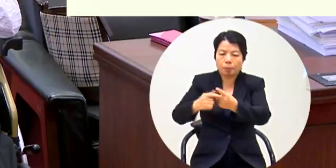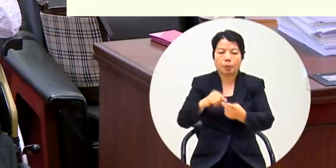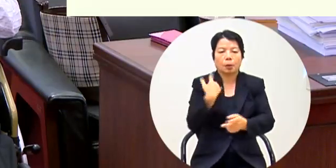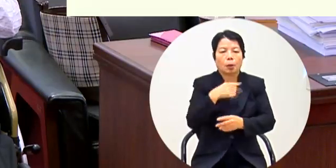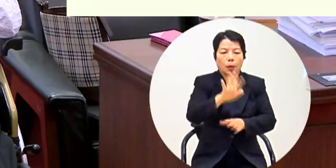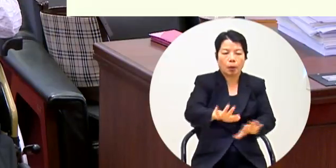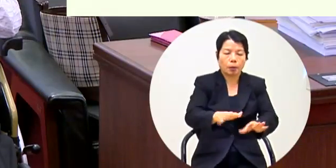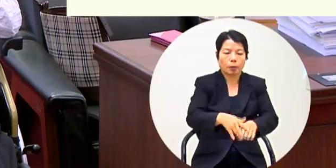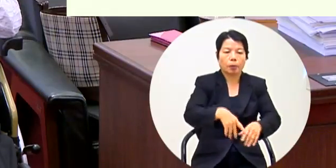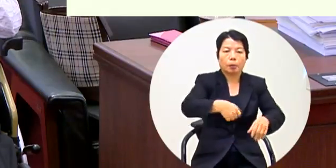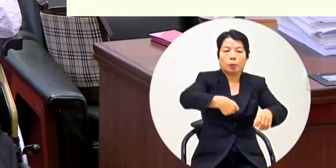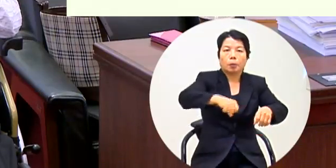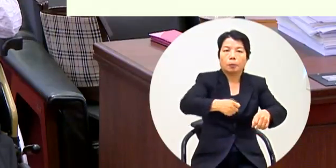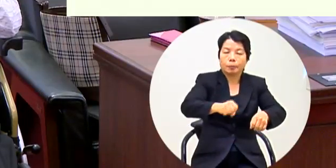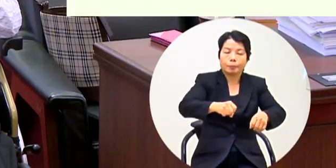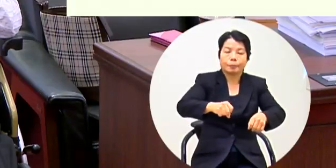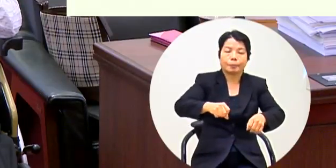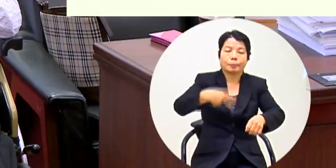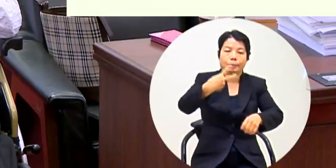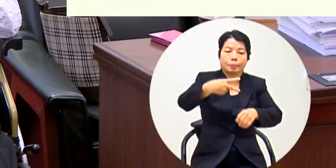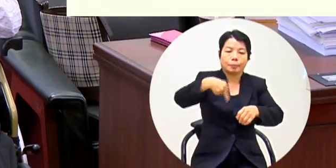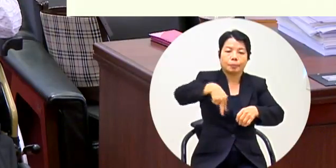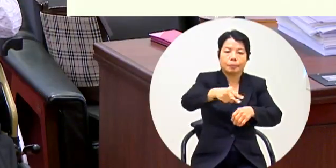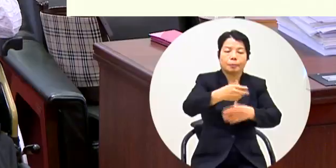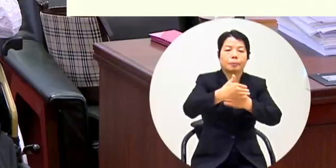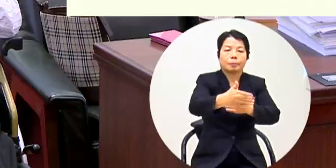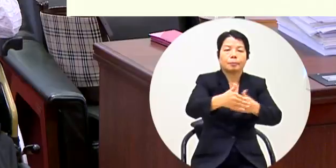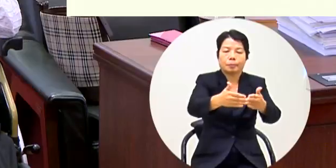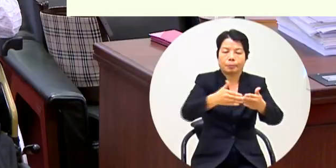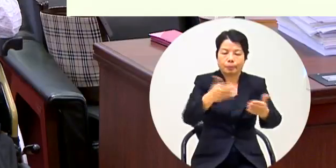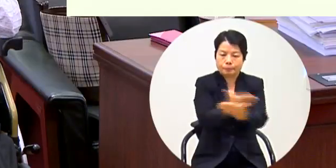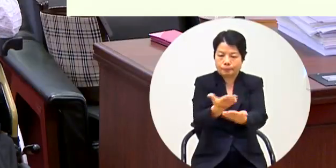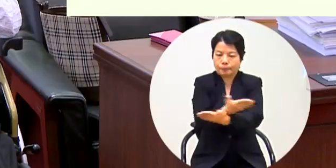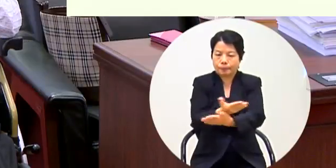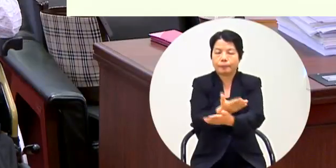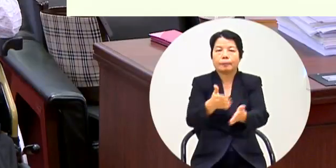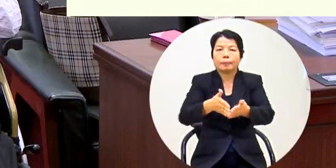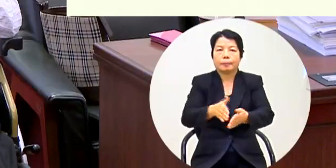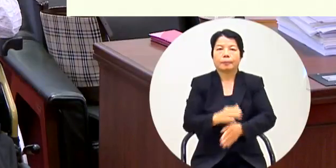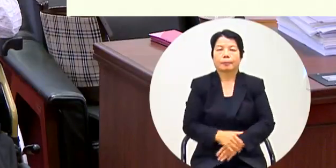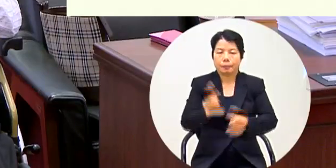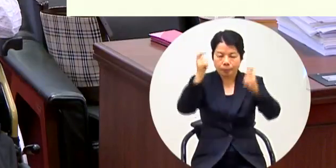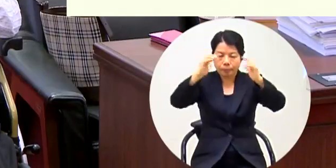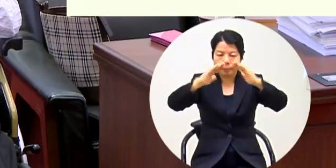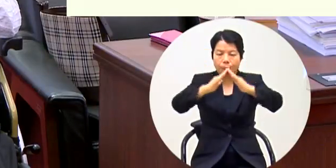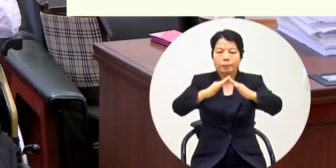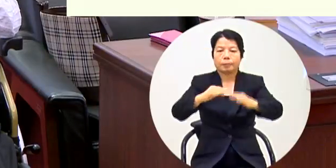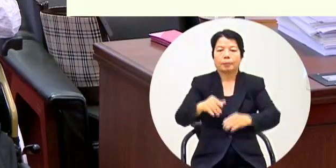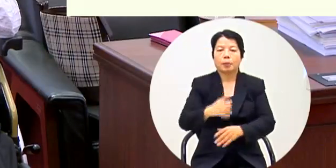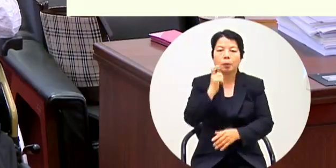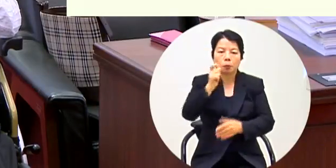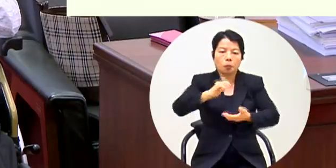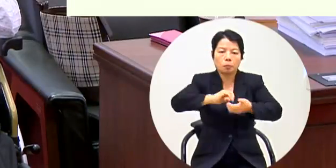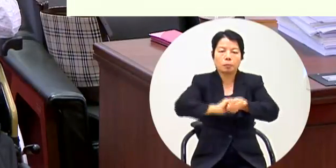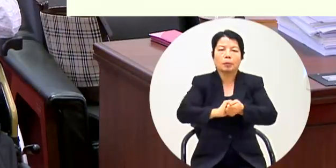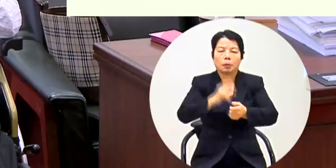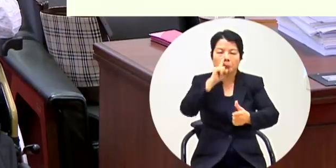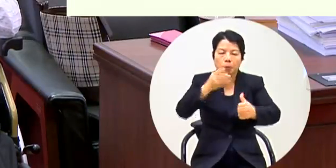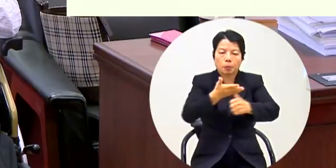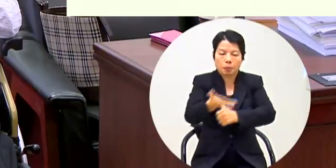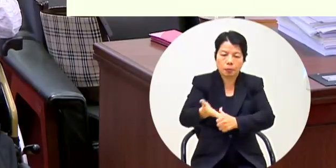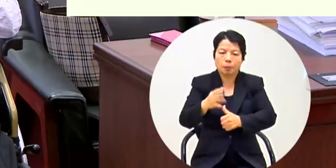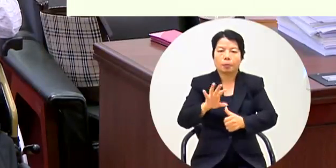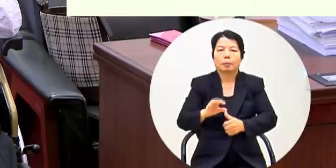快汰换，那我认为高雄市还有固定污染源也3%，刚刚提到38%